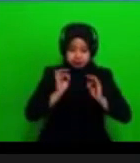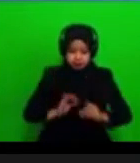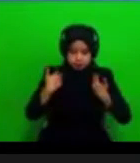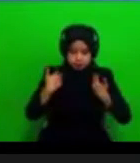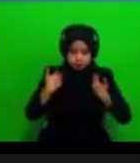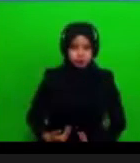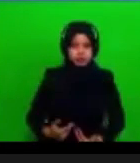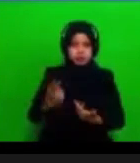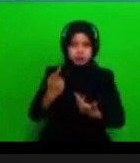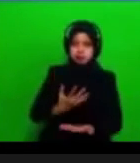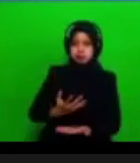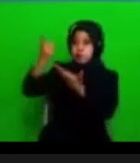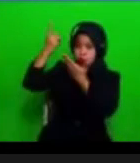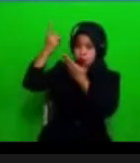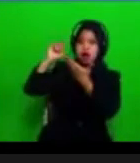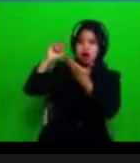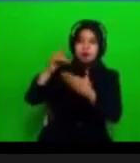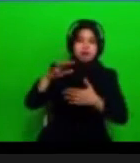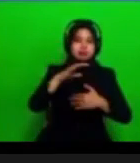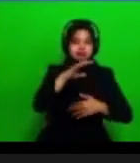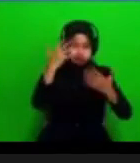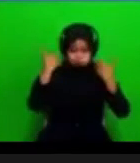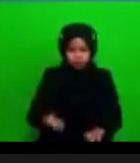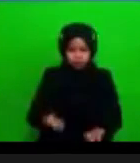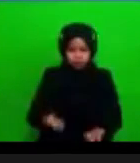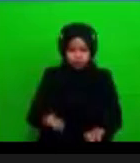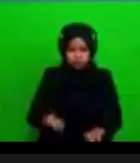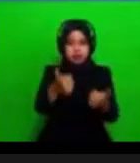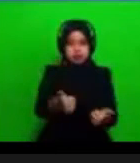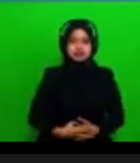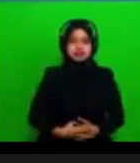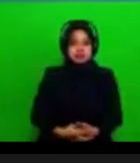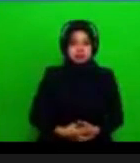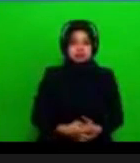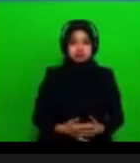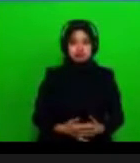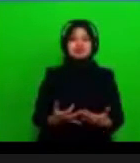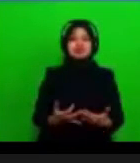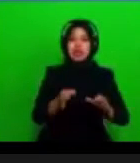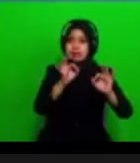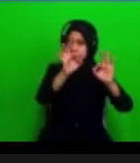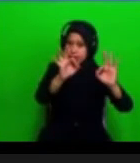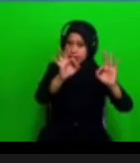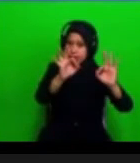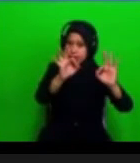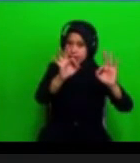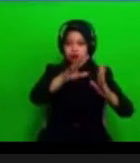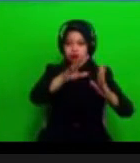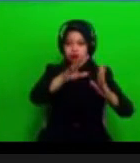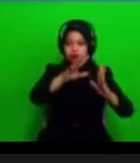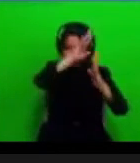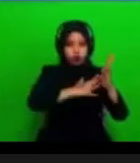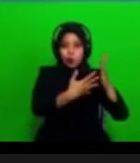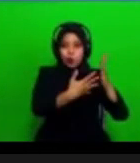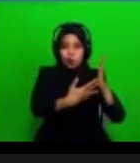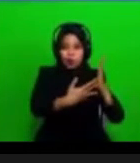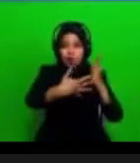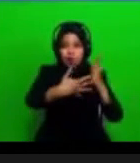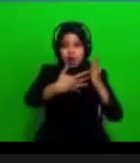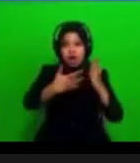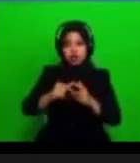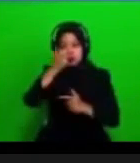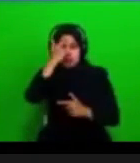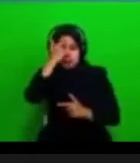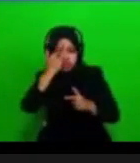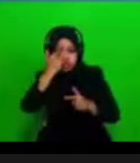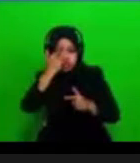beriman bertakwa kepada Tuhan Yang Maha Esa dan berakhlak mulia. Kita bicara pendidikan, kita bicara kurikulum, kita bicara misalnya